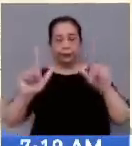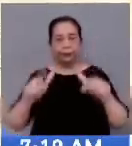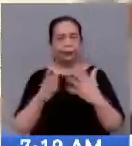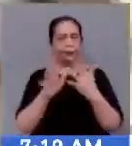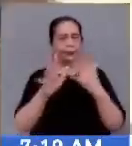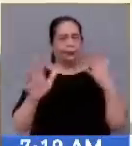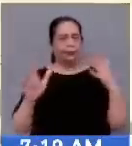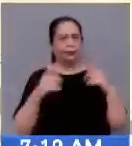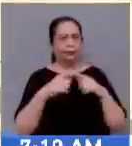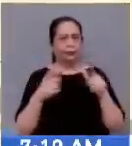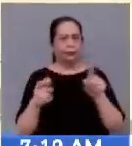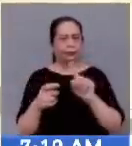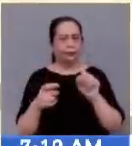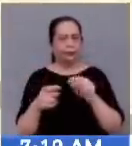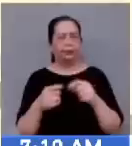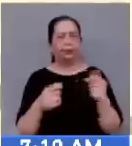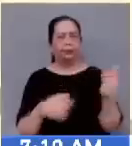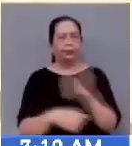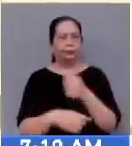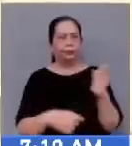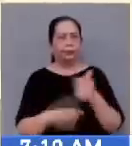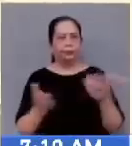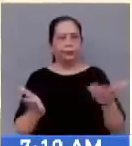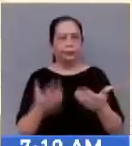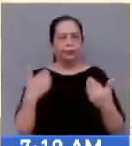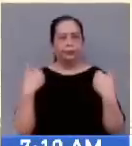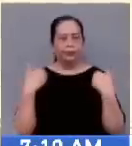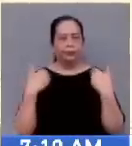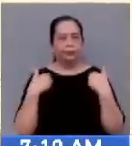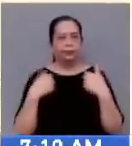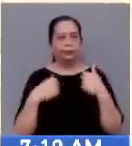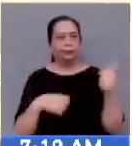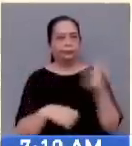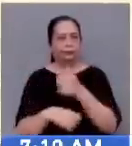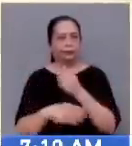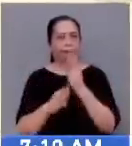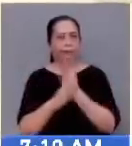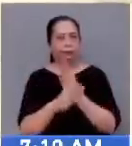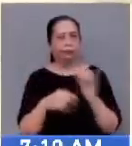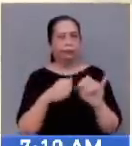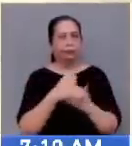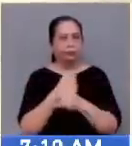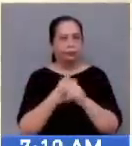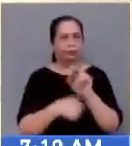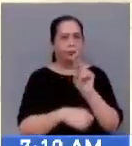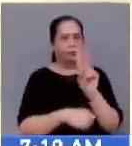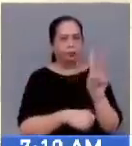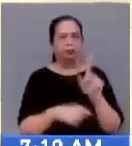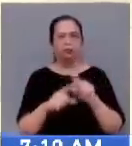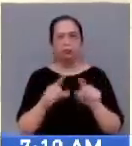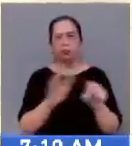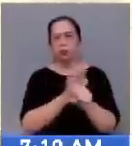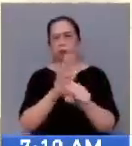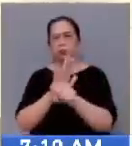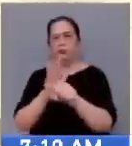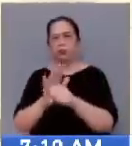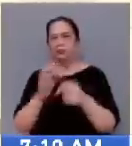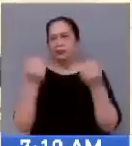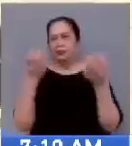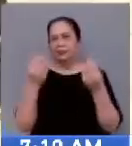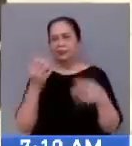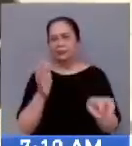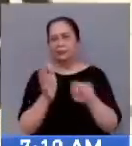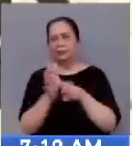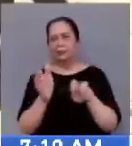pila ng mga pasahero rito. May mga dumaraan namang bus, jeep at UV pero punuan na rin sa dami ng sumasakay ngayon.